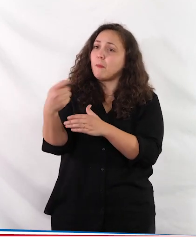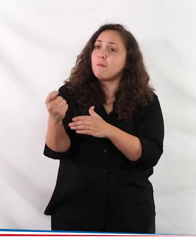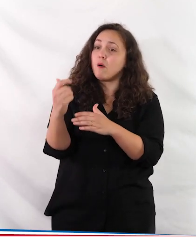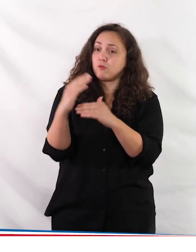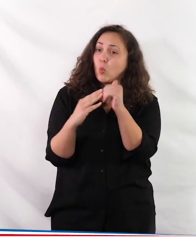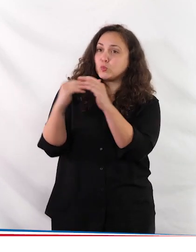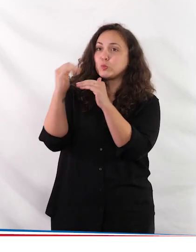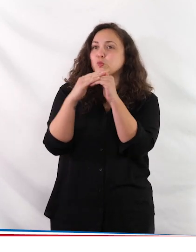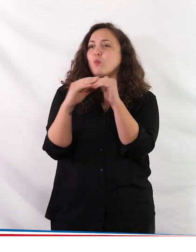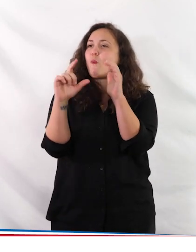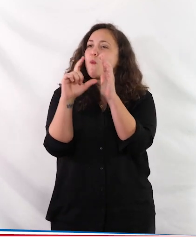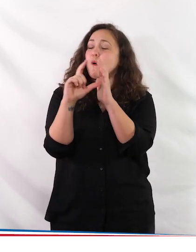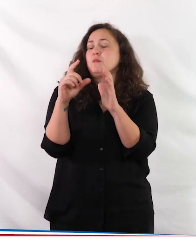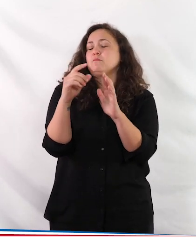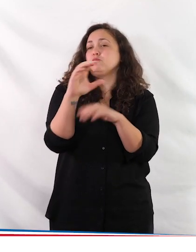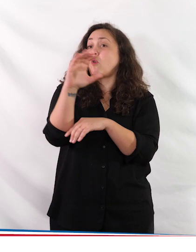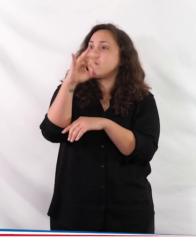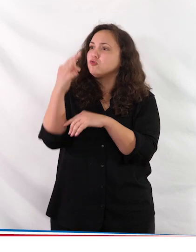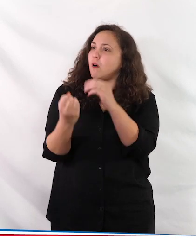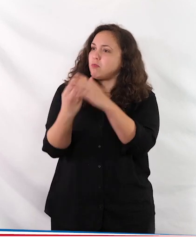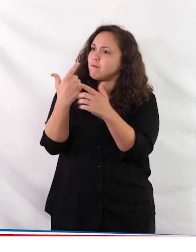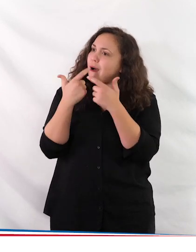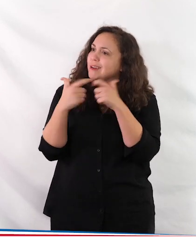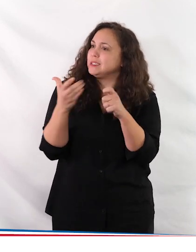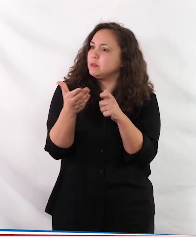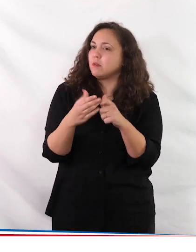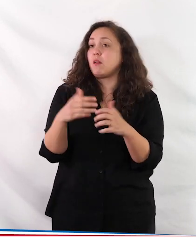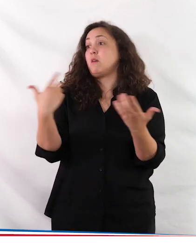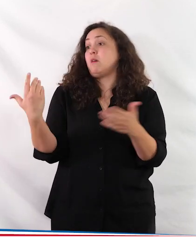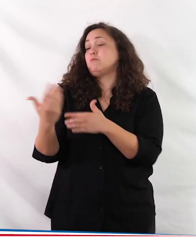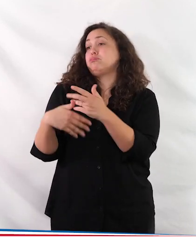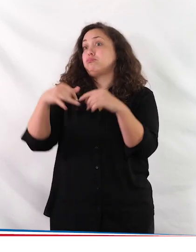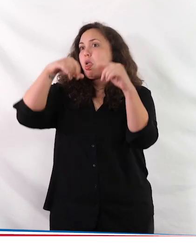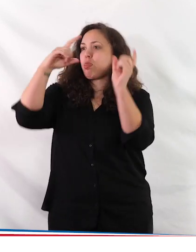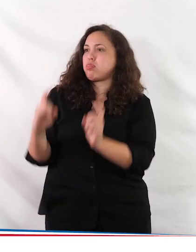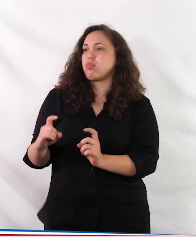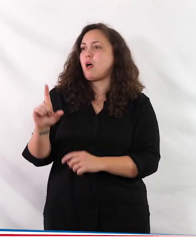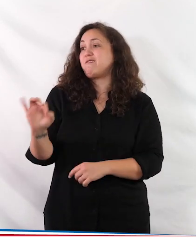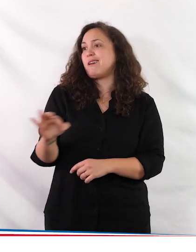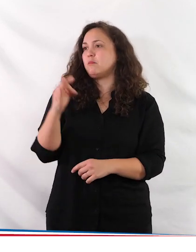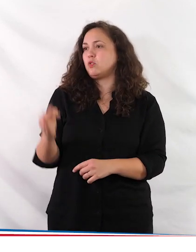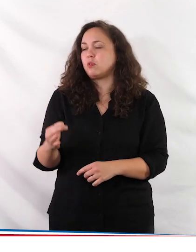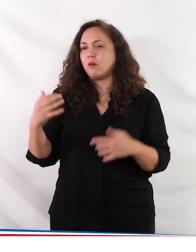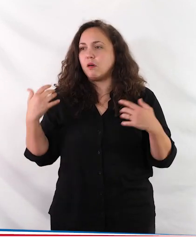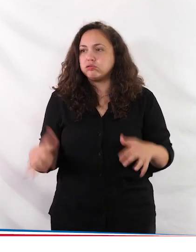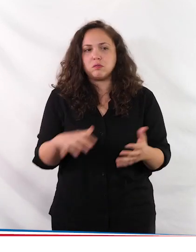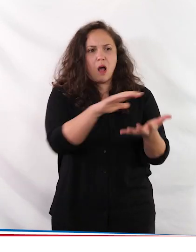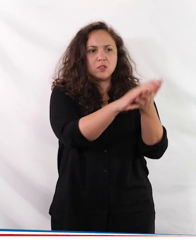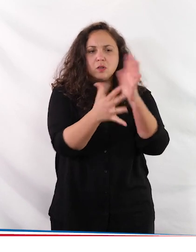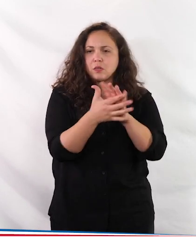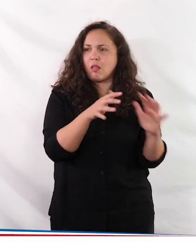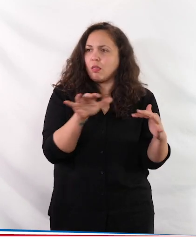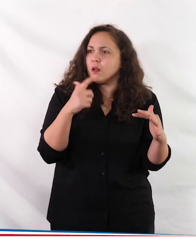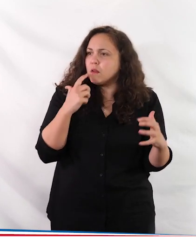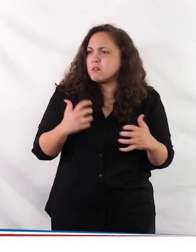neuf, déclarés comme sur la construction être accessibles. On est ensuite passé à